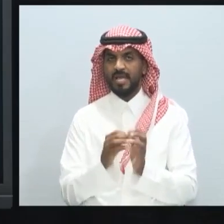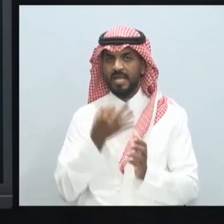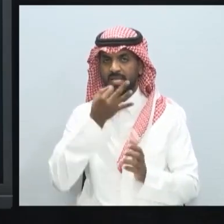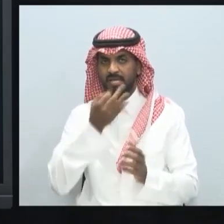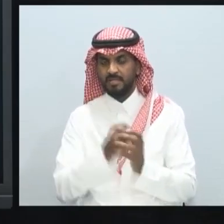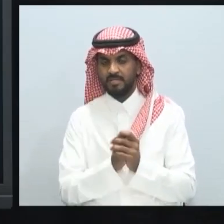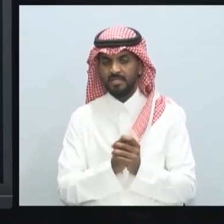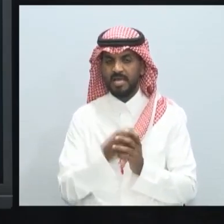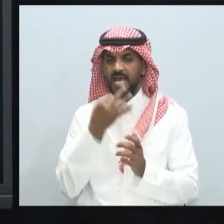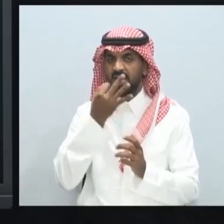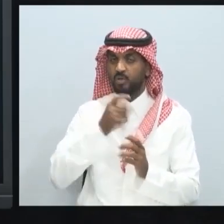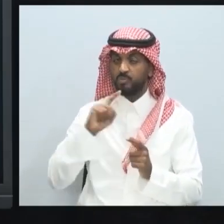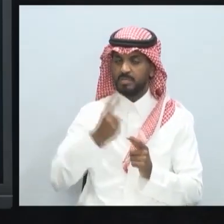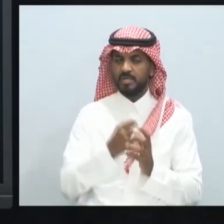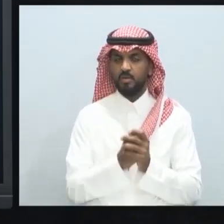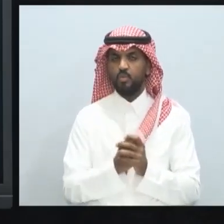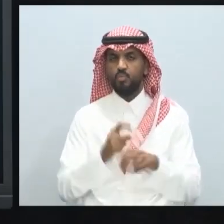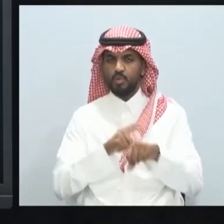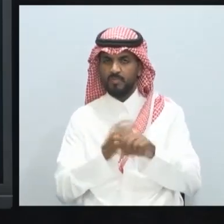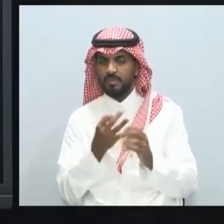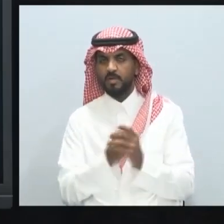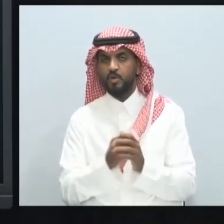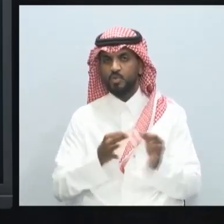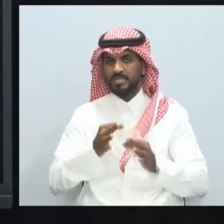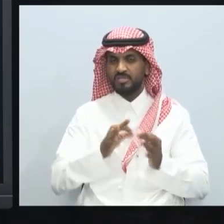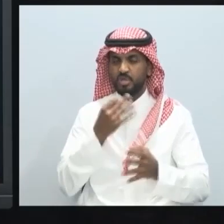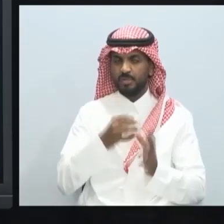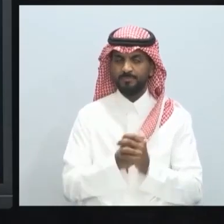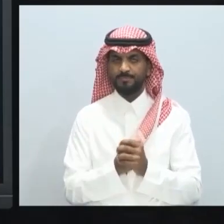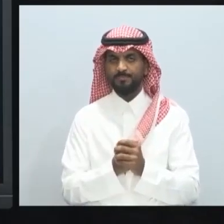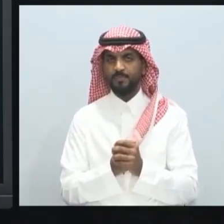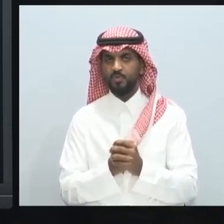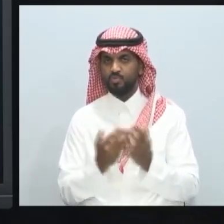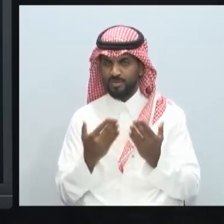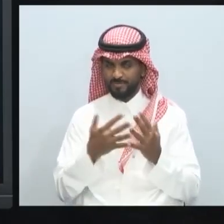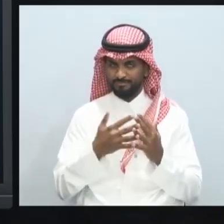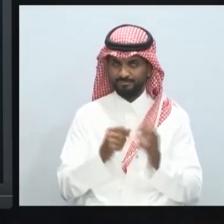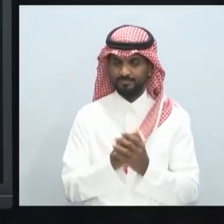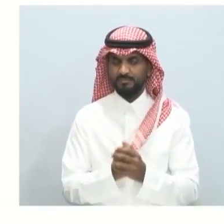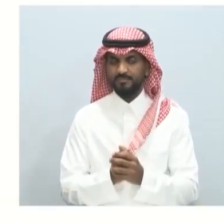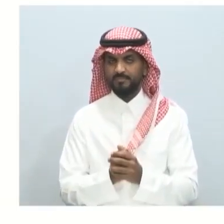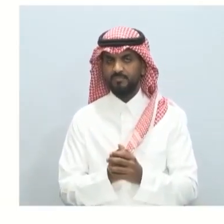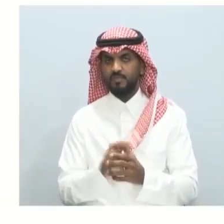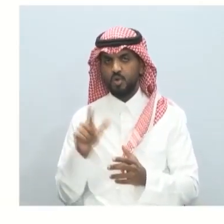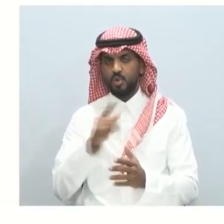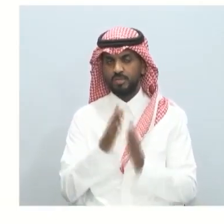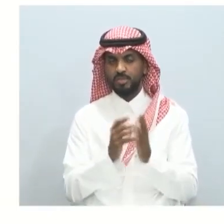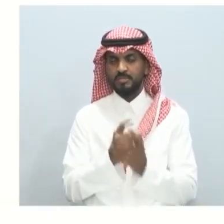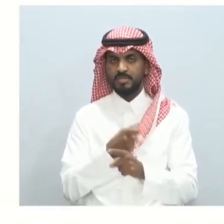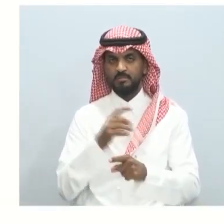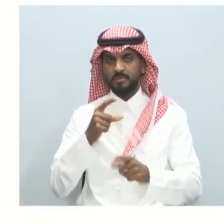وحديثنا عن القراءه السريعه ومنظم القراءه واستراتيجيه القراءه يشاركني في تقديم هذا الدرس في لغه الاشاره الاستاذ